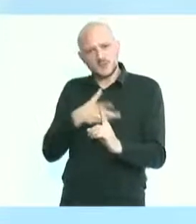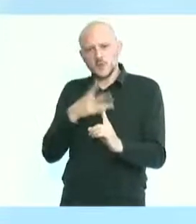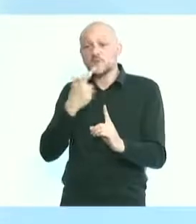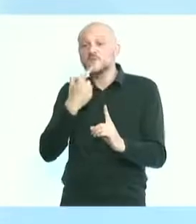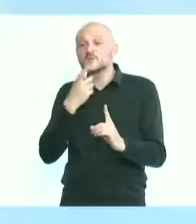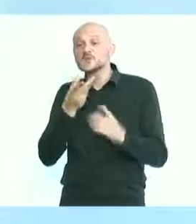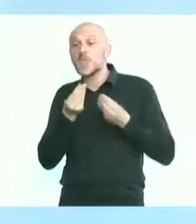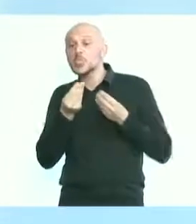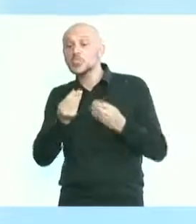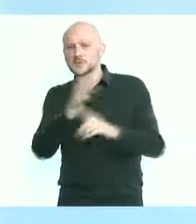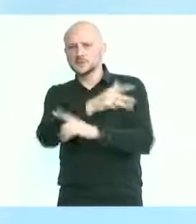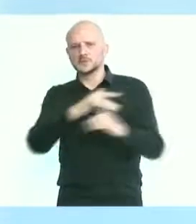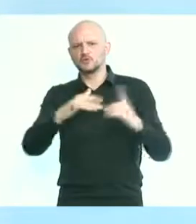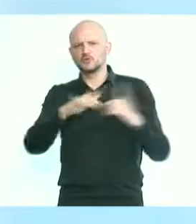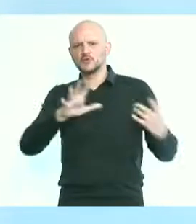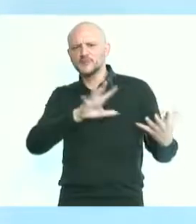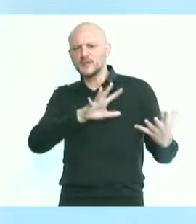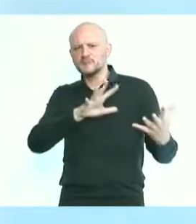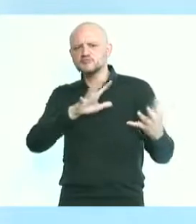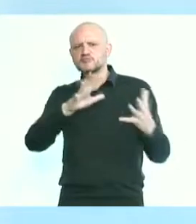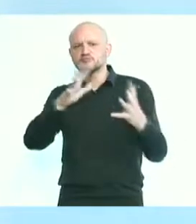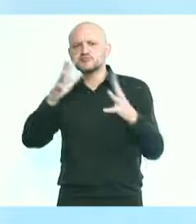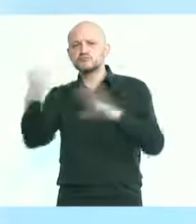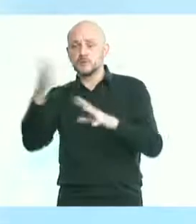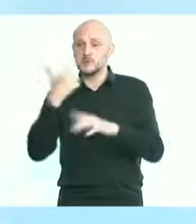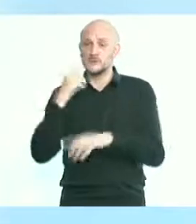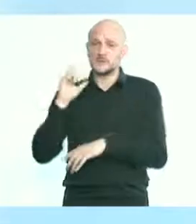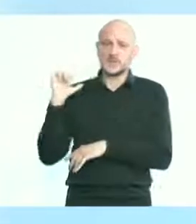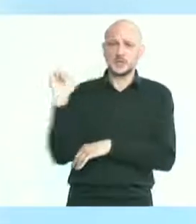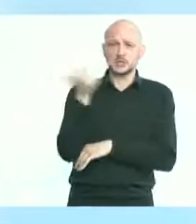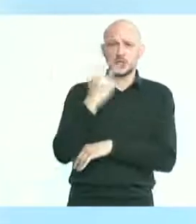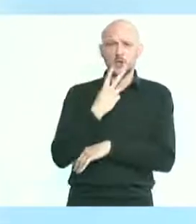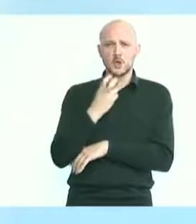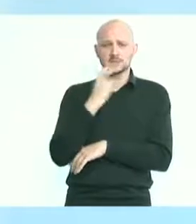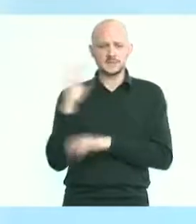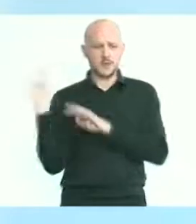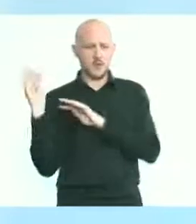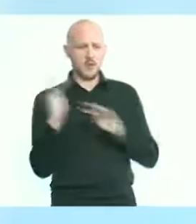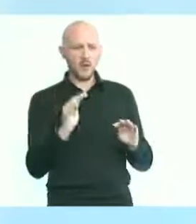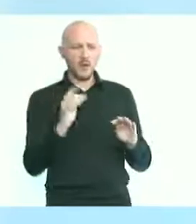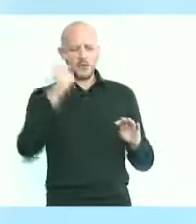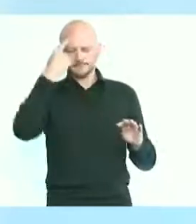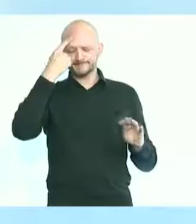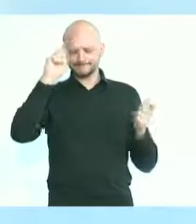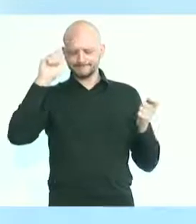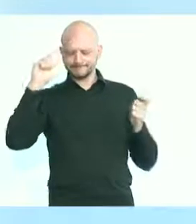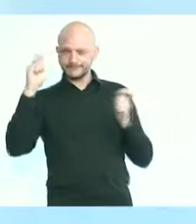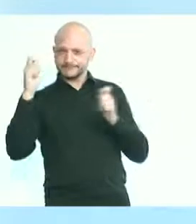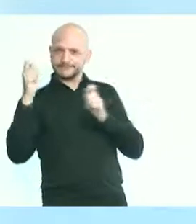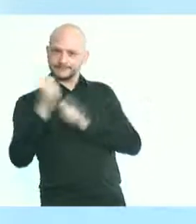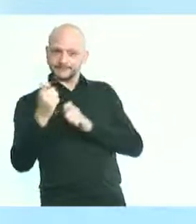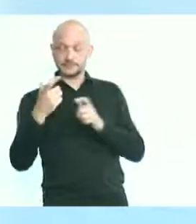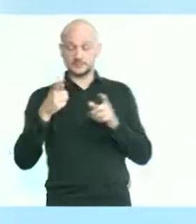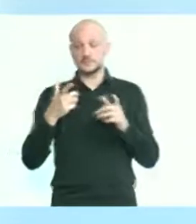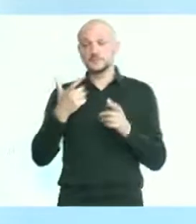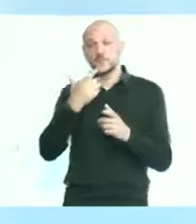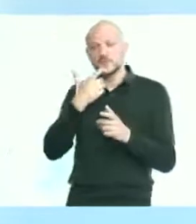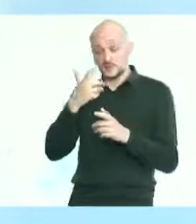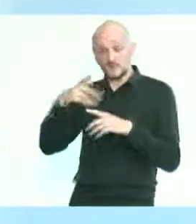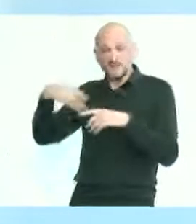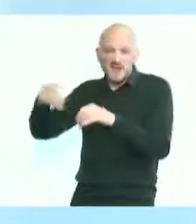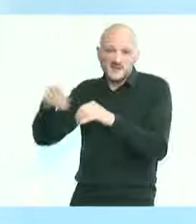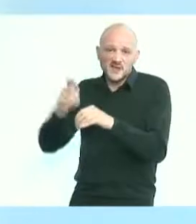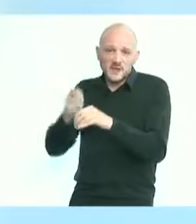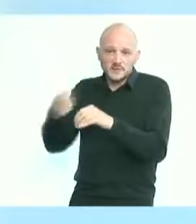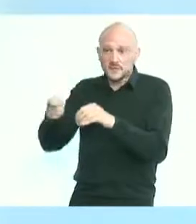transformer la mise en accessibilité et la prise de conscience des citoyens, pas seulement les gestionnaires d'établissements, mais le citoyen,